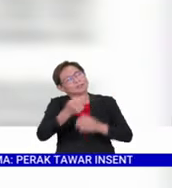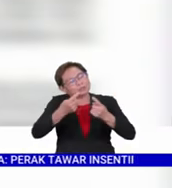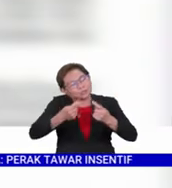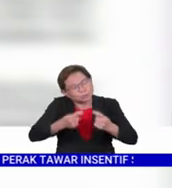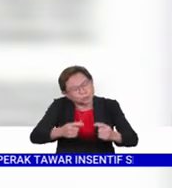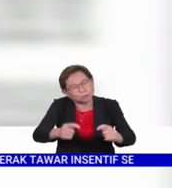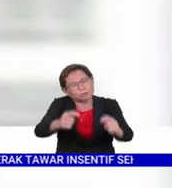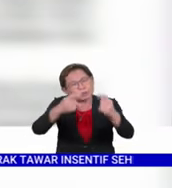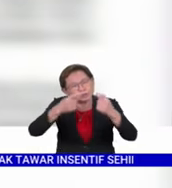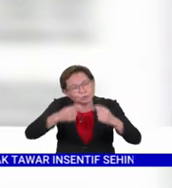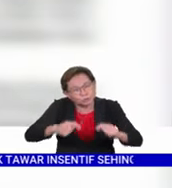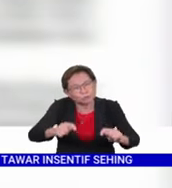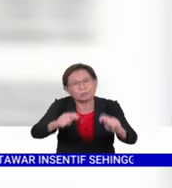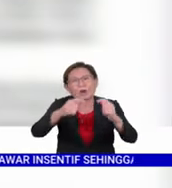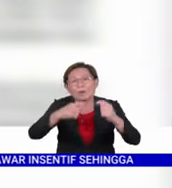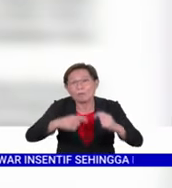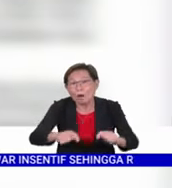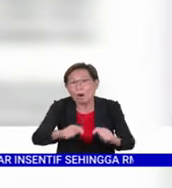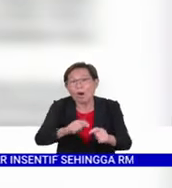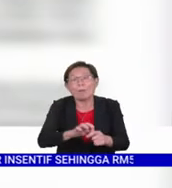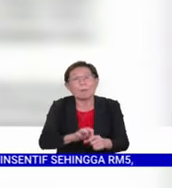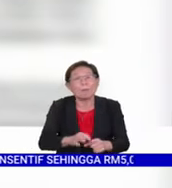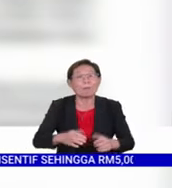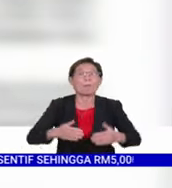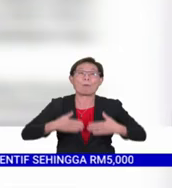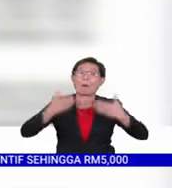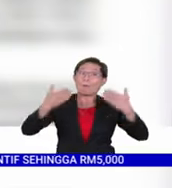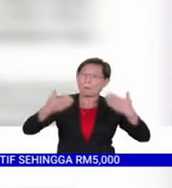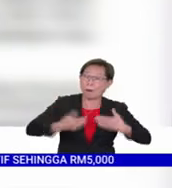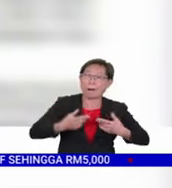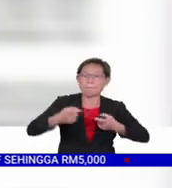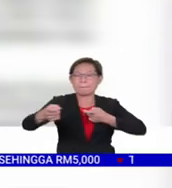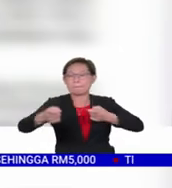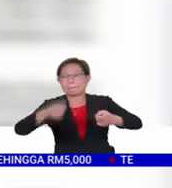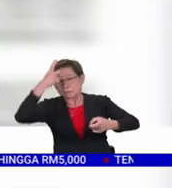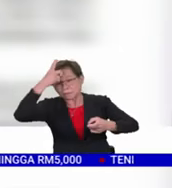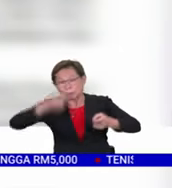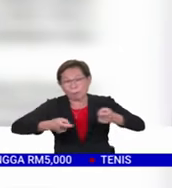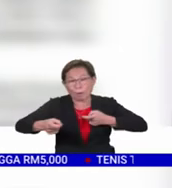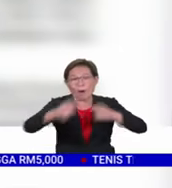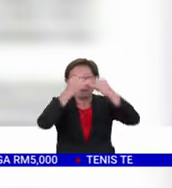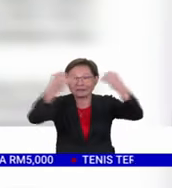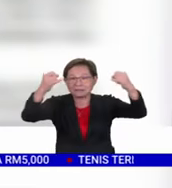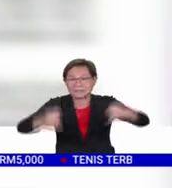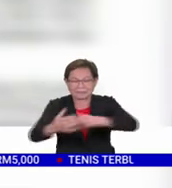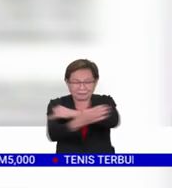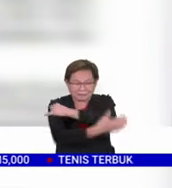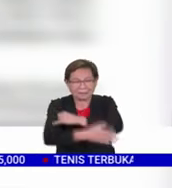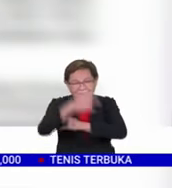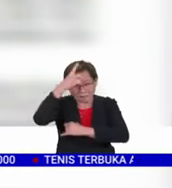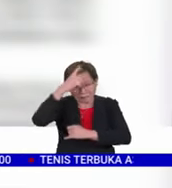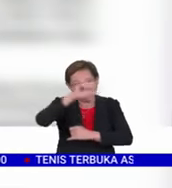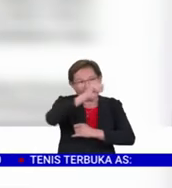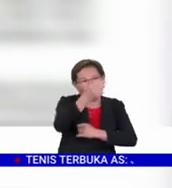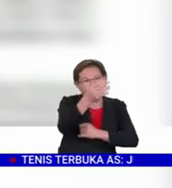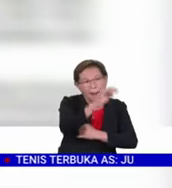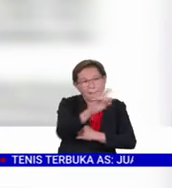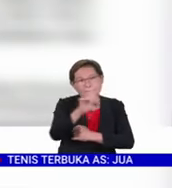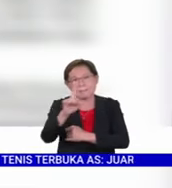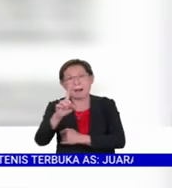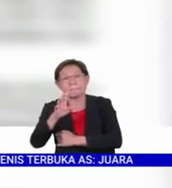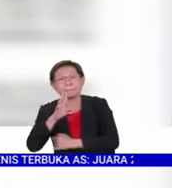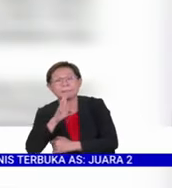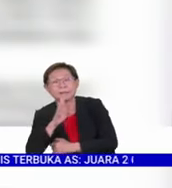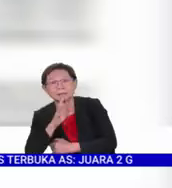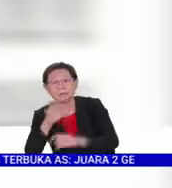berusaha menyemarakkannya. Menerusi kenyataan Datuk Pengelola Bijaya Diraja Istana Negara, Datuk Sri Ahmad Fadil Samsudin